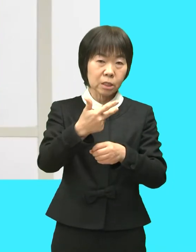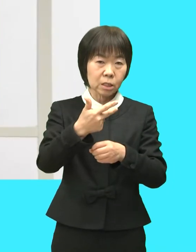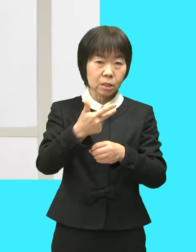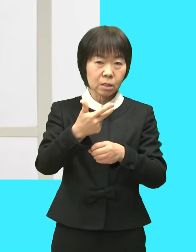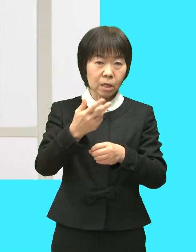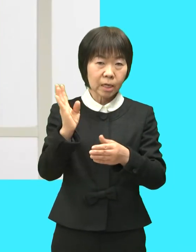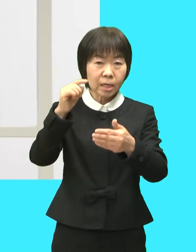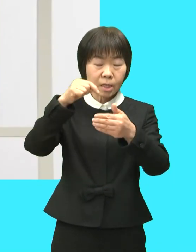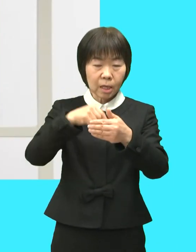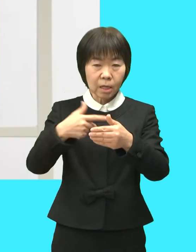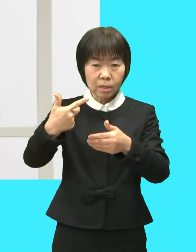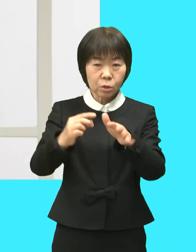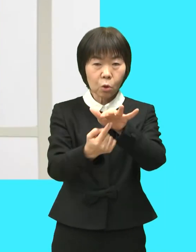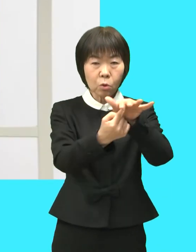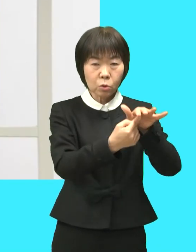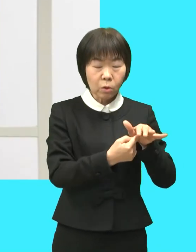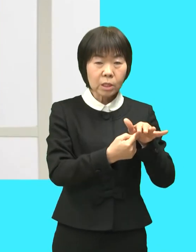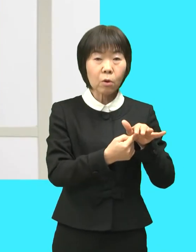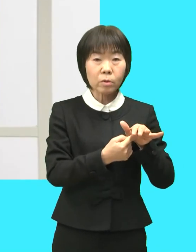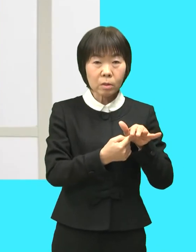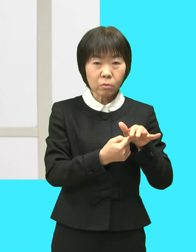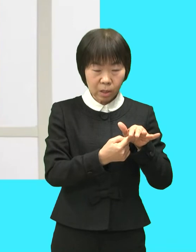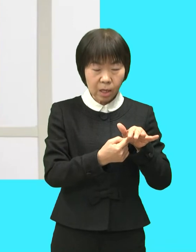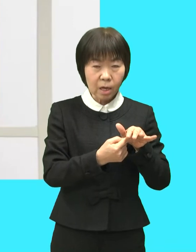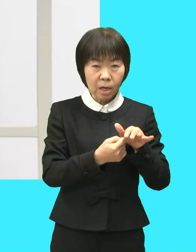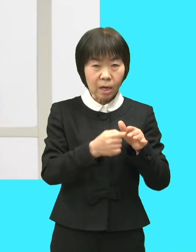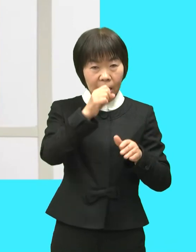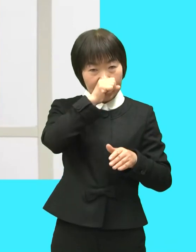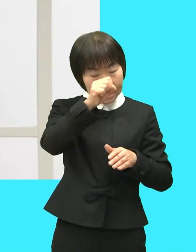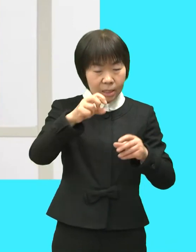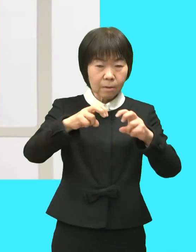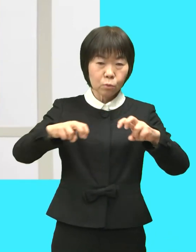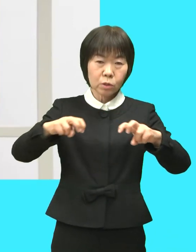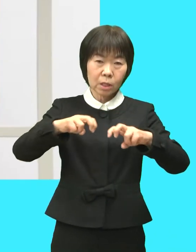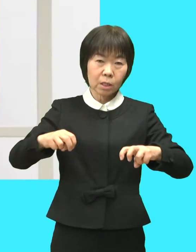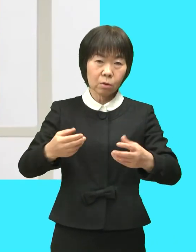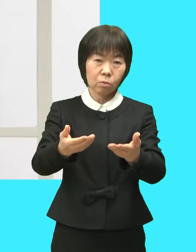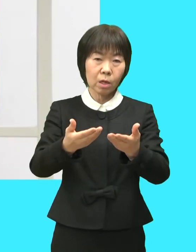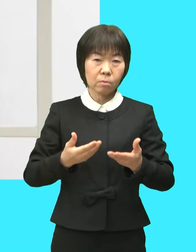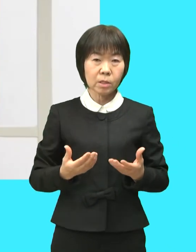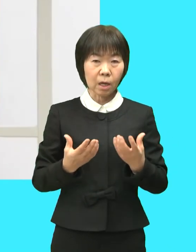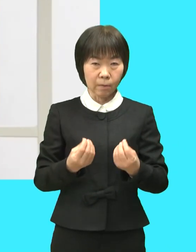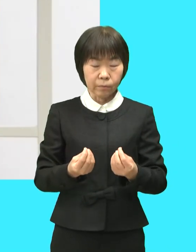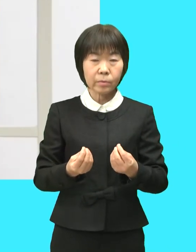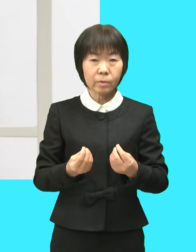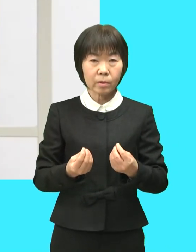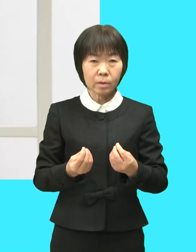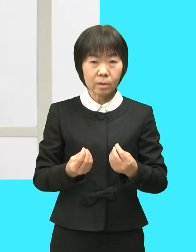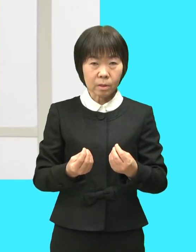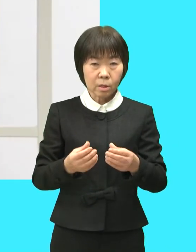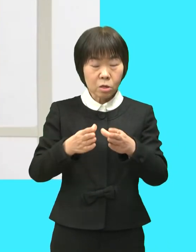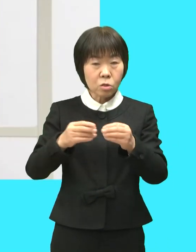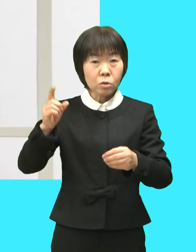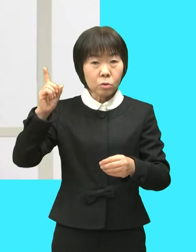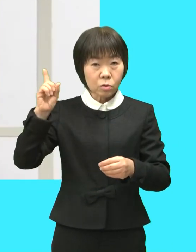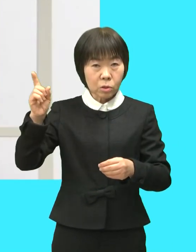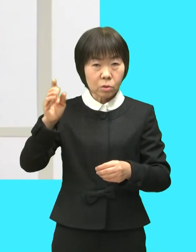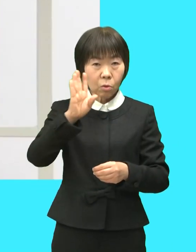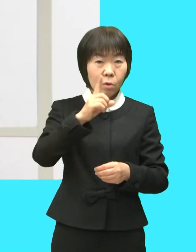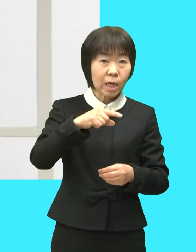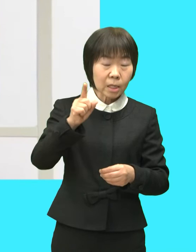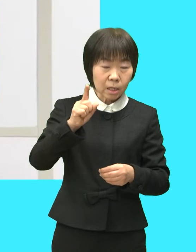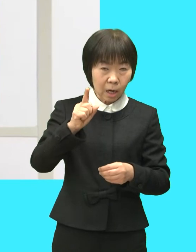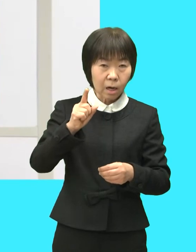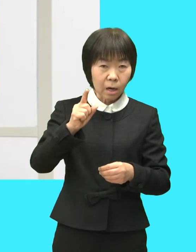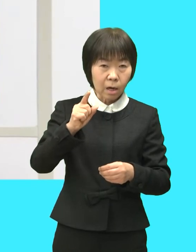あるいは県内の市町村にとって有益な分析をしていただきました。やはり国と県